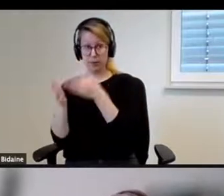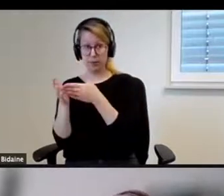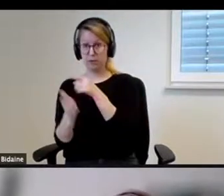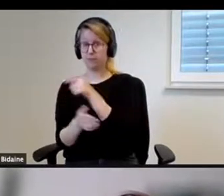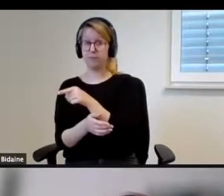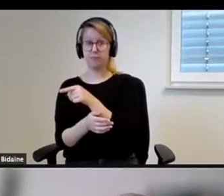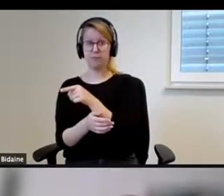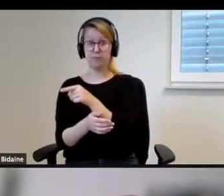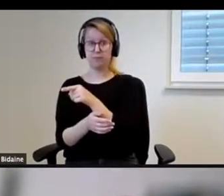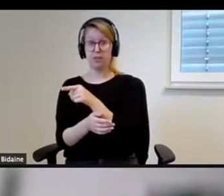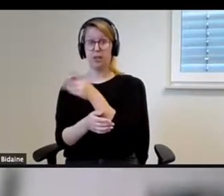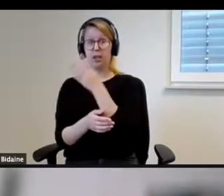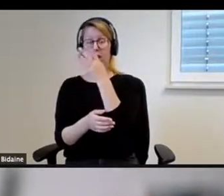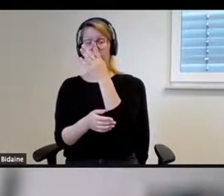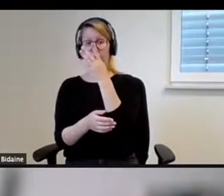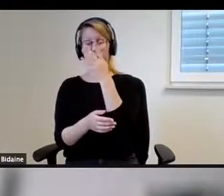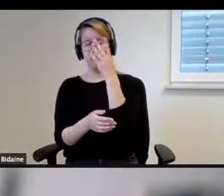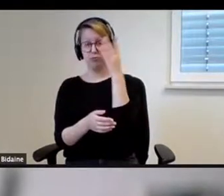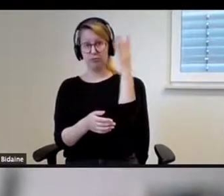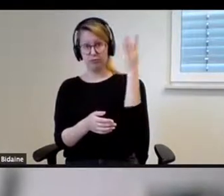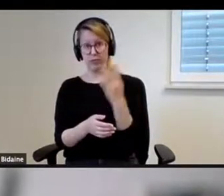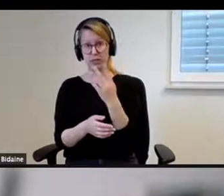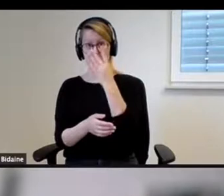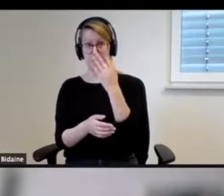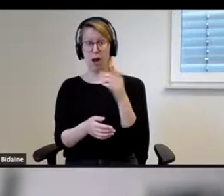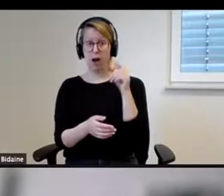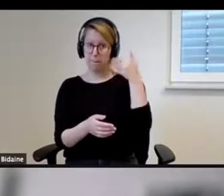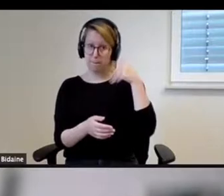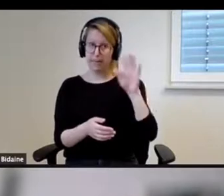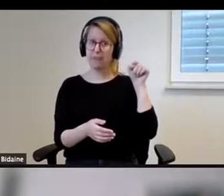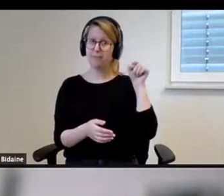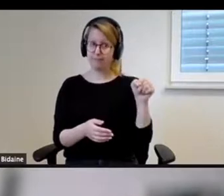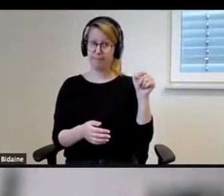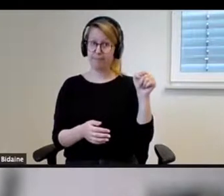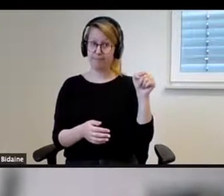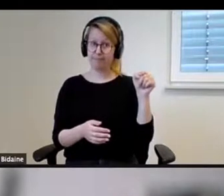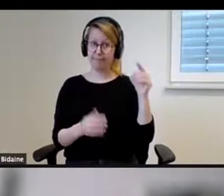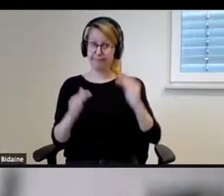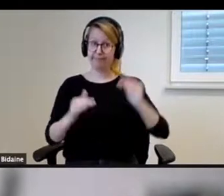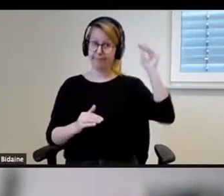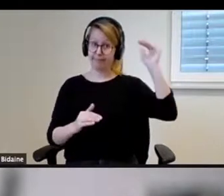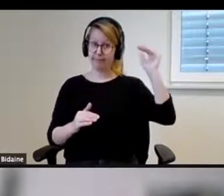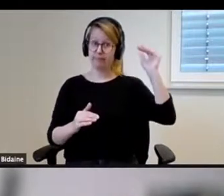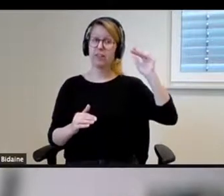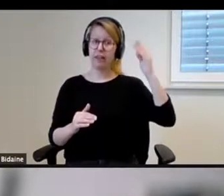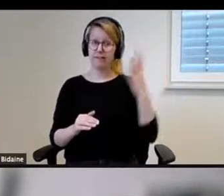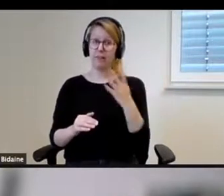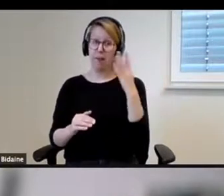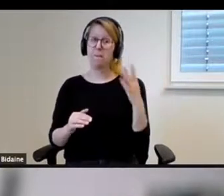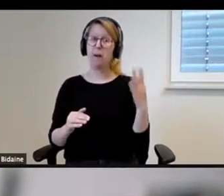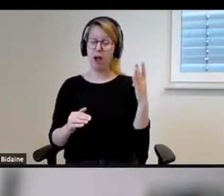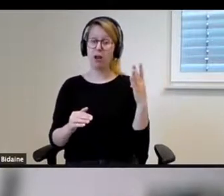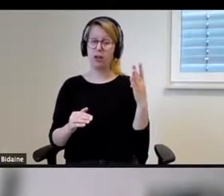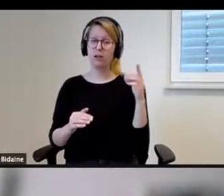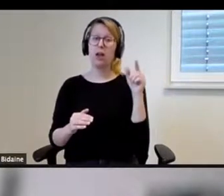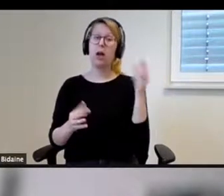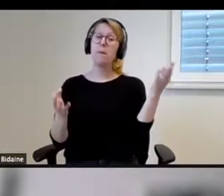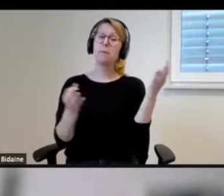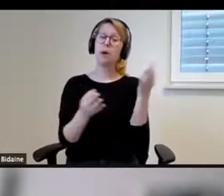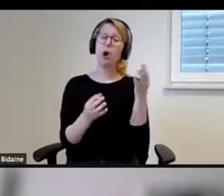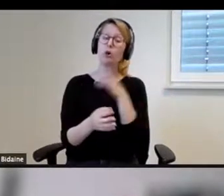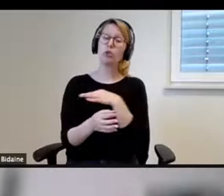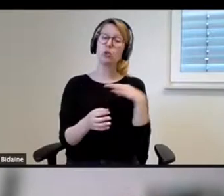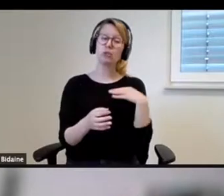avoir des besoins de soins de santé qui ne sont pas prises en compte. Donc, l'accès à la santé est aussi, il y a